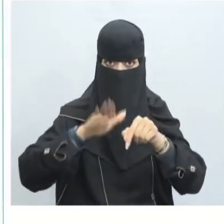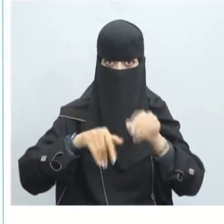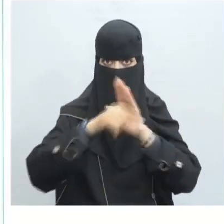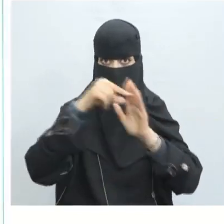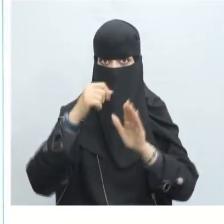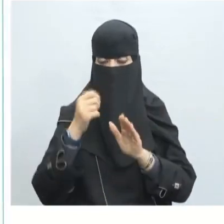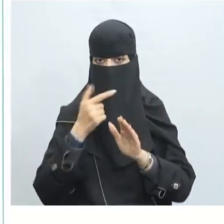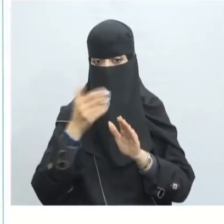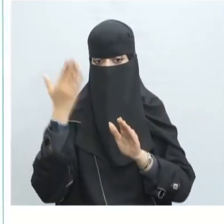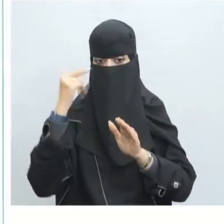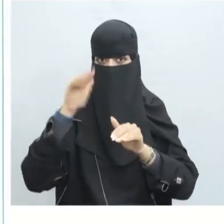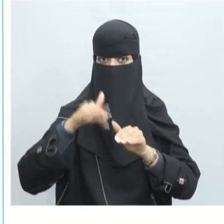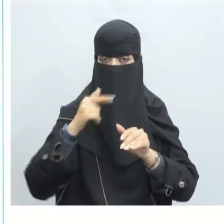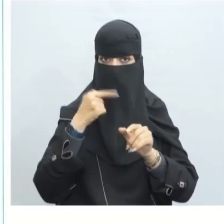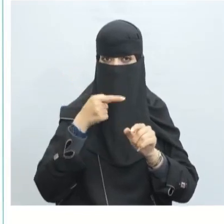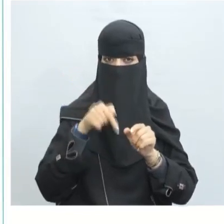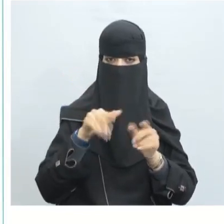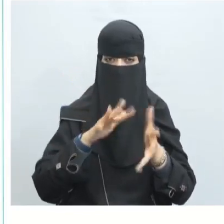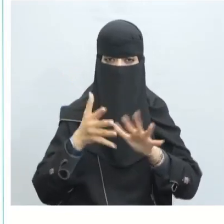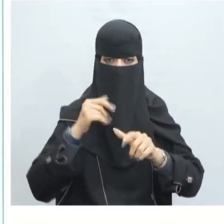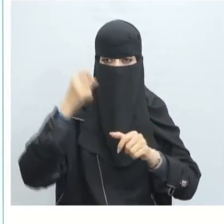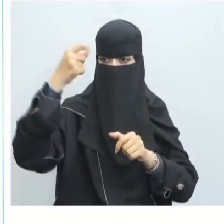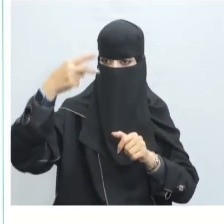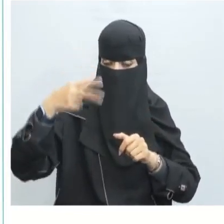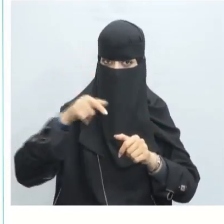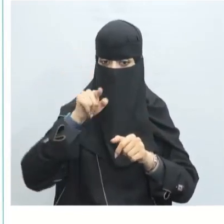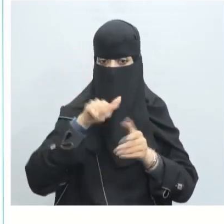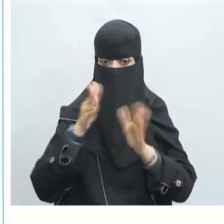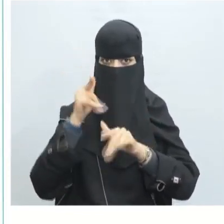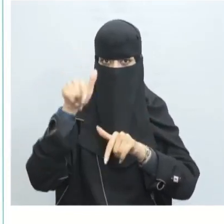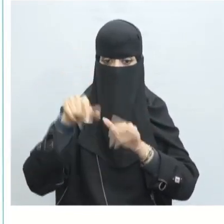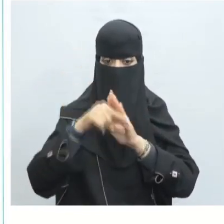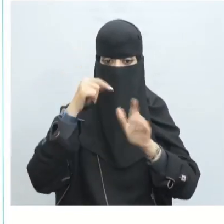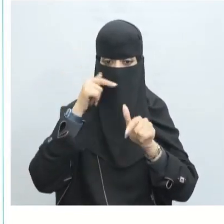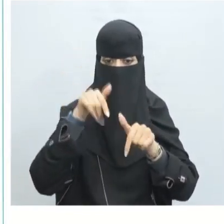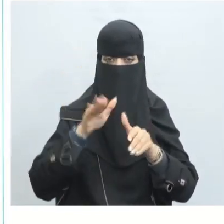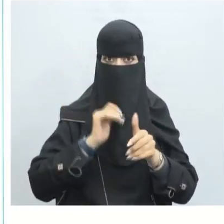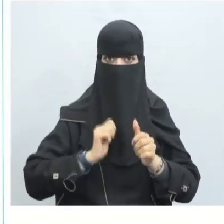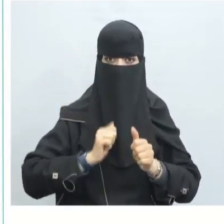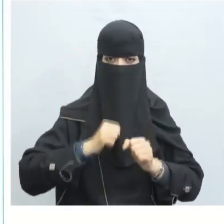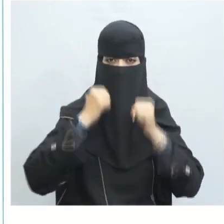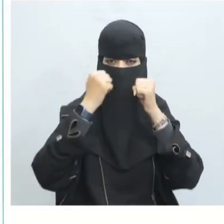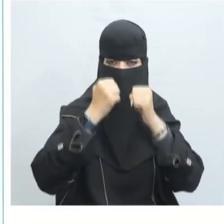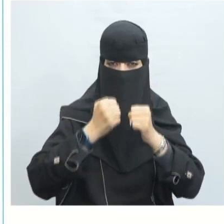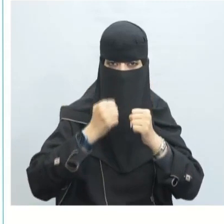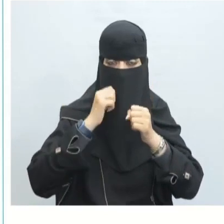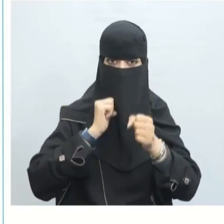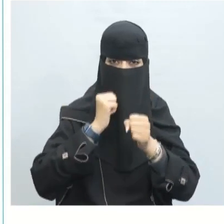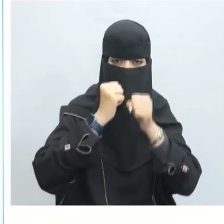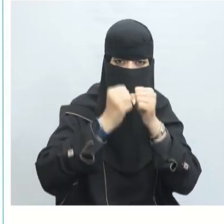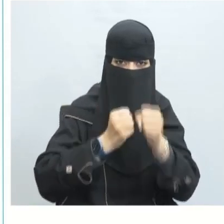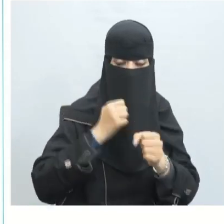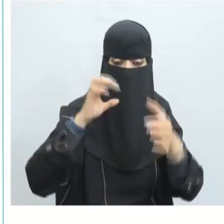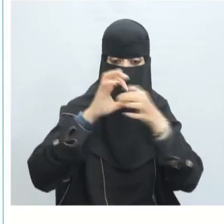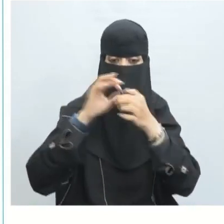الدرس السابق ذكرنا هذا بعض النقاط حول هذا الموضوع ذكرنا مثلا التحديات الم تعلقه بقياس سوق